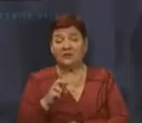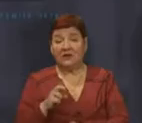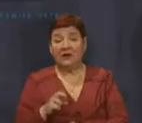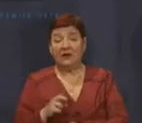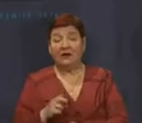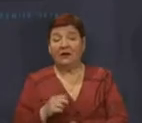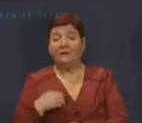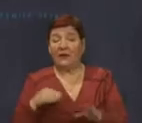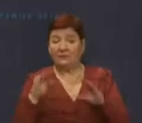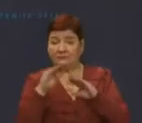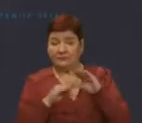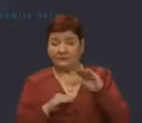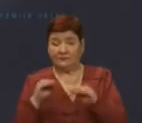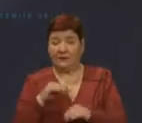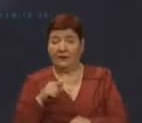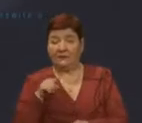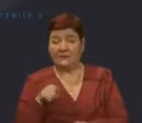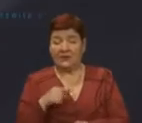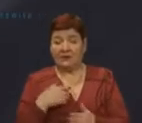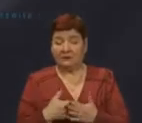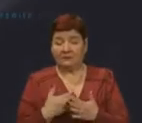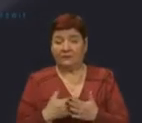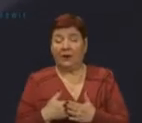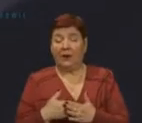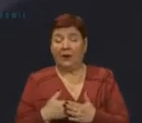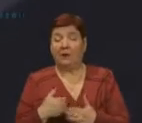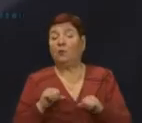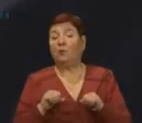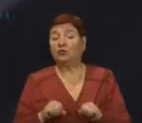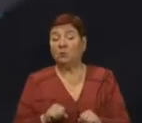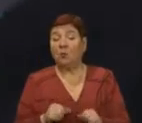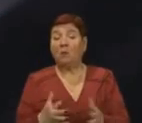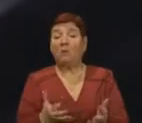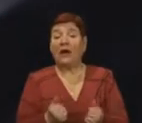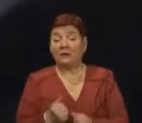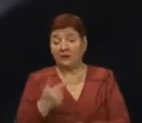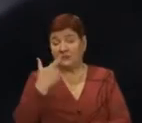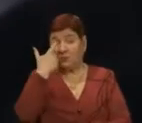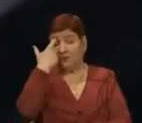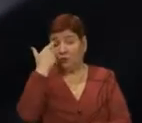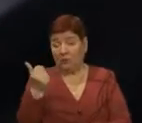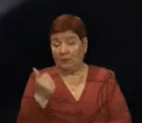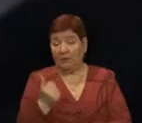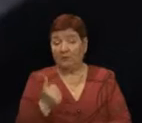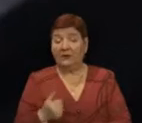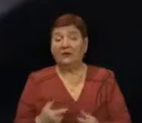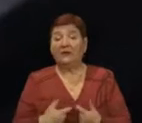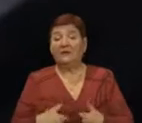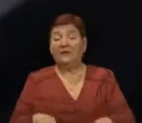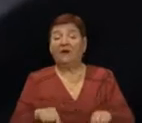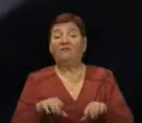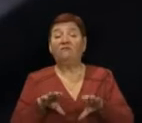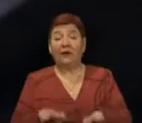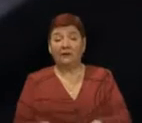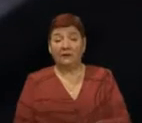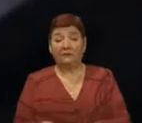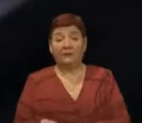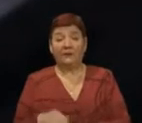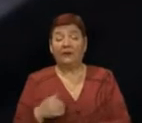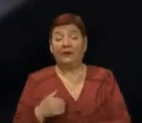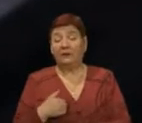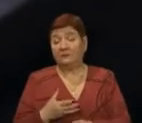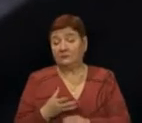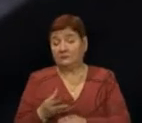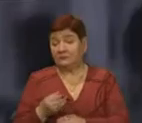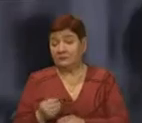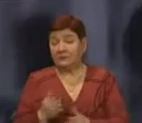Держстат не публікує офіційних даних, ми можемо їх брати тільки з повідомлень муніципальної влади, наприклад, рівень